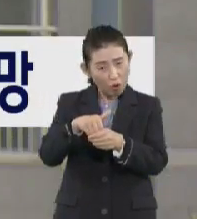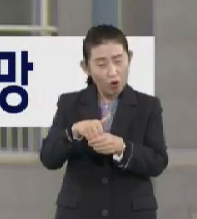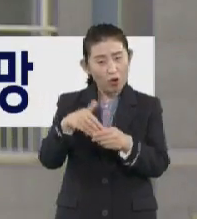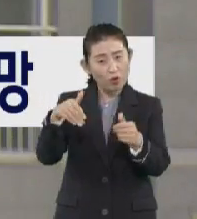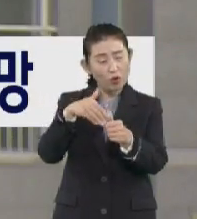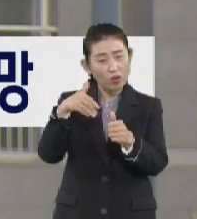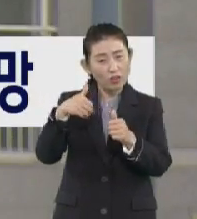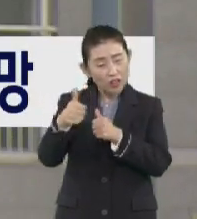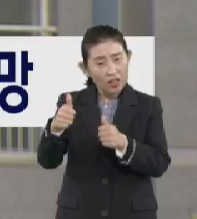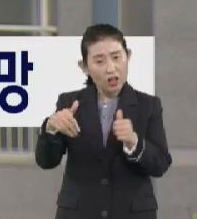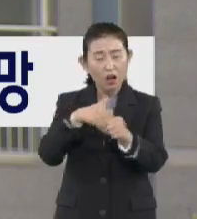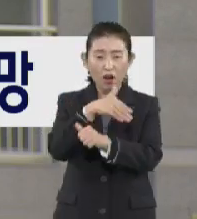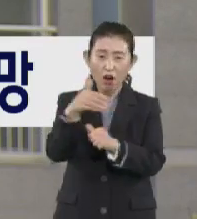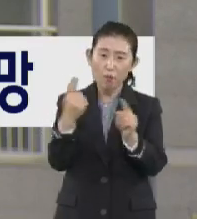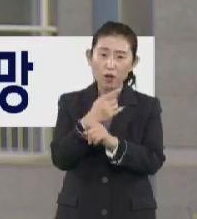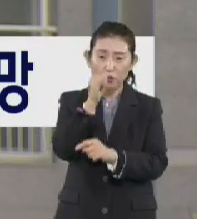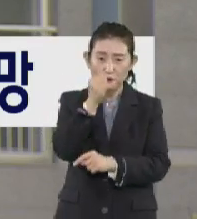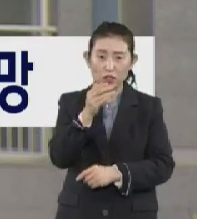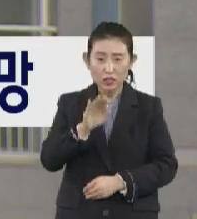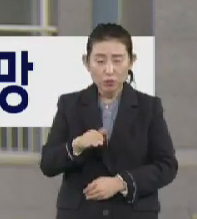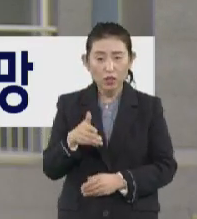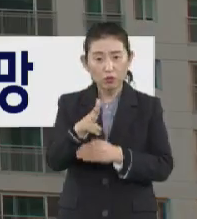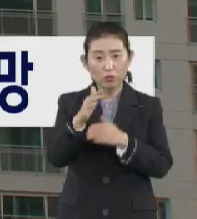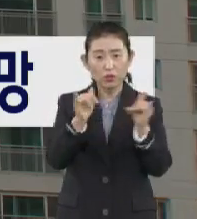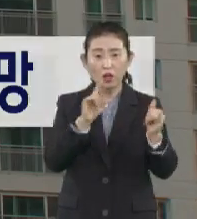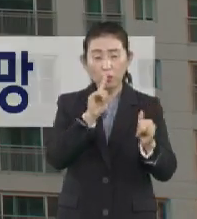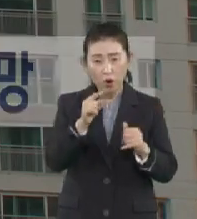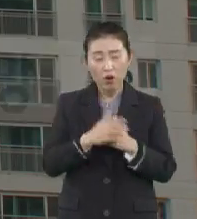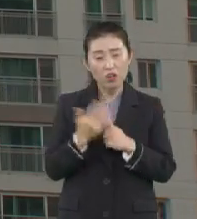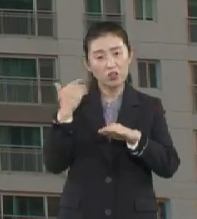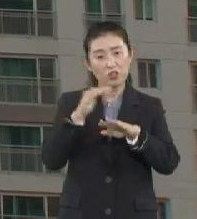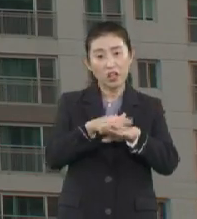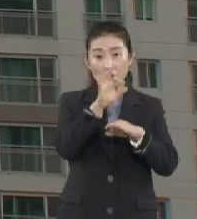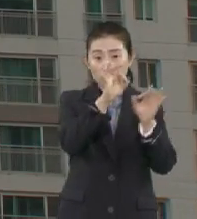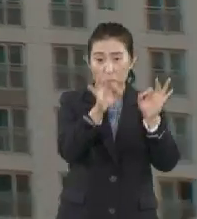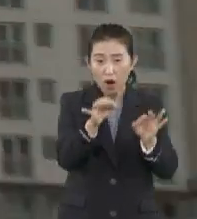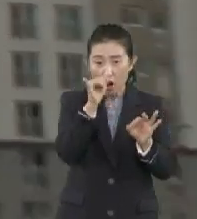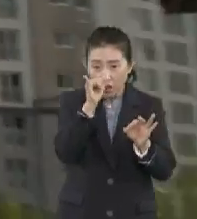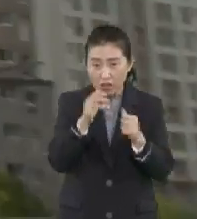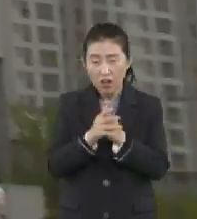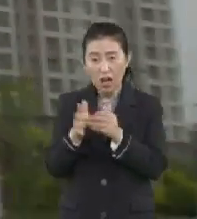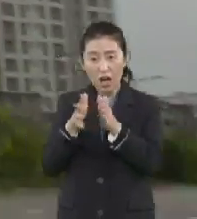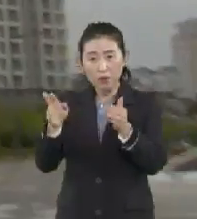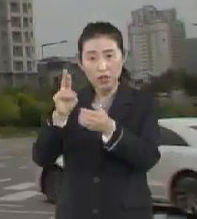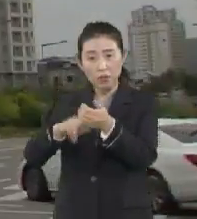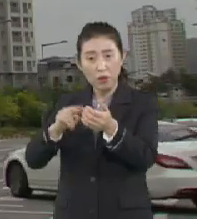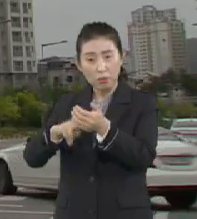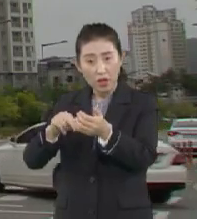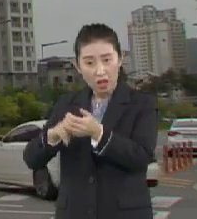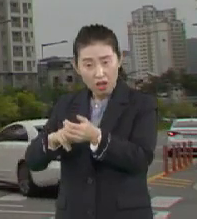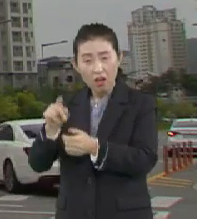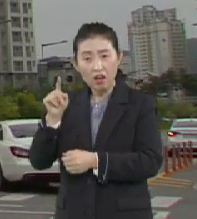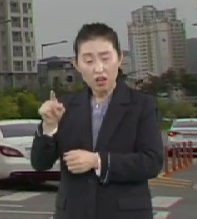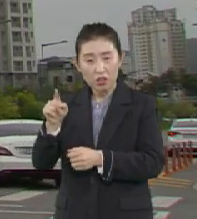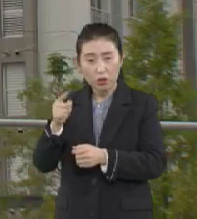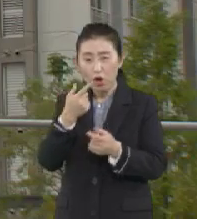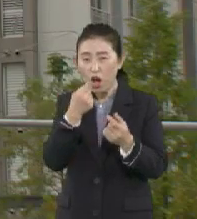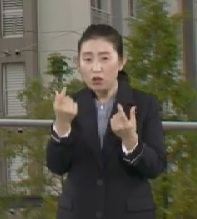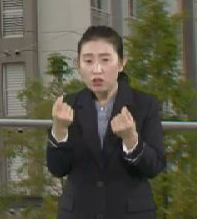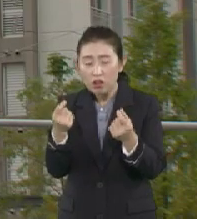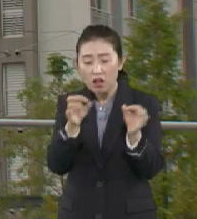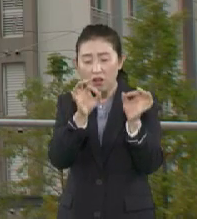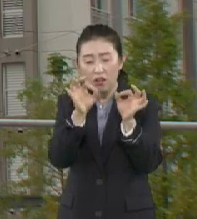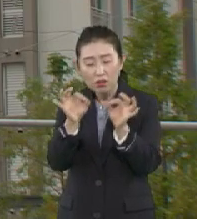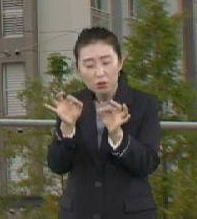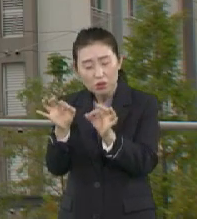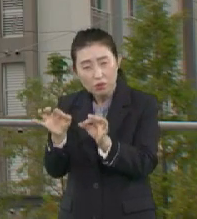있지만 전문가들은 전셋값 조정 여부에 따라 거래 절벽 속에 신고가 행진을 이어오던 매매 가격도